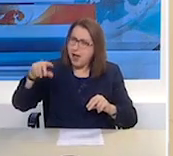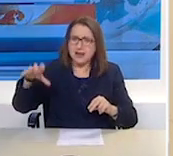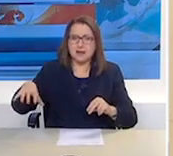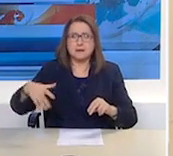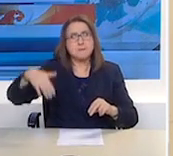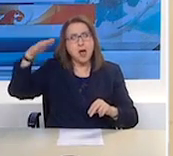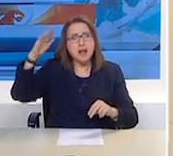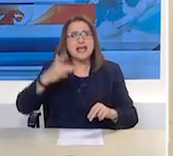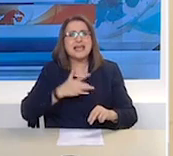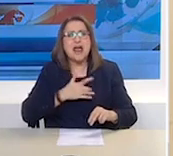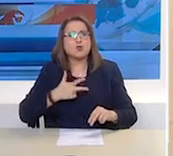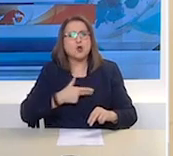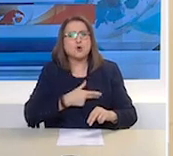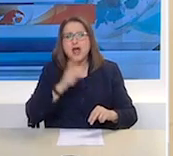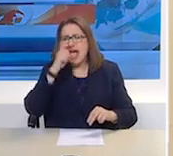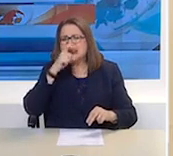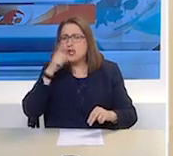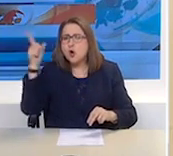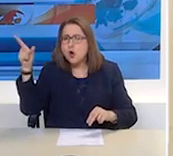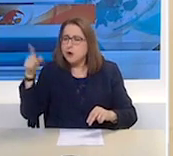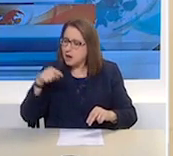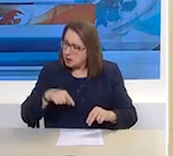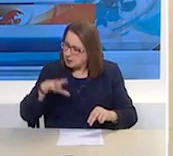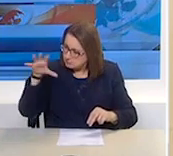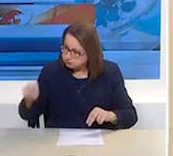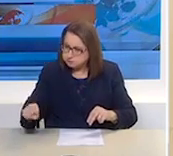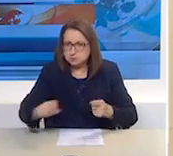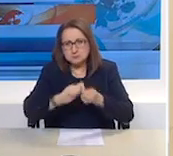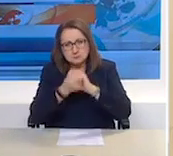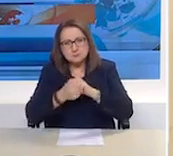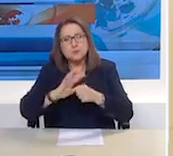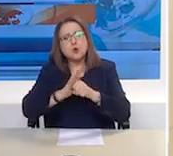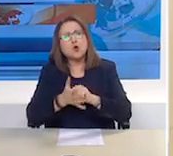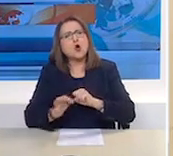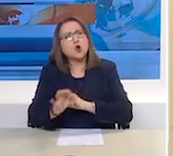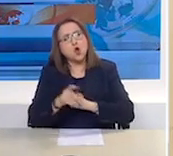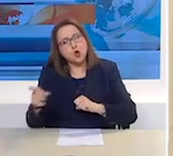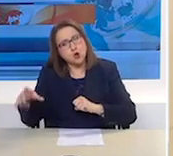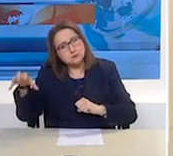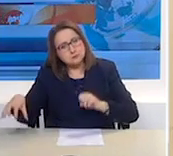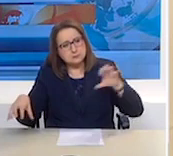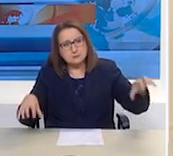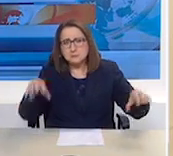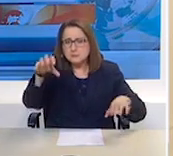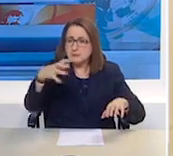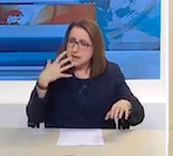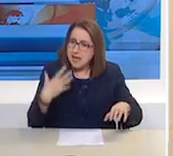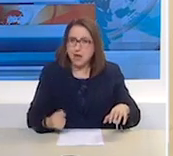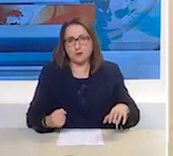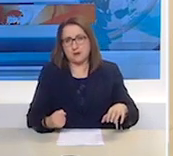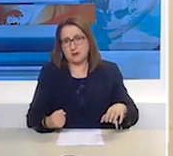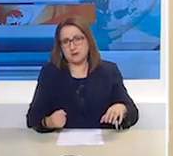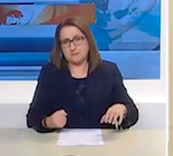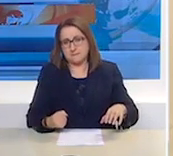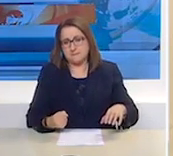κλινικές ενήλικων, για παράδειγμα το Αττικό, όπου δεσμεύτηκε η συγκεκριμένη κλινική και τα περιστατικά αντιμετωπίστηκαν